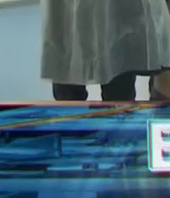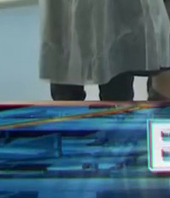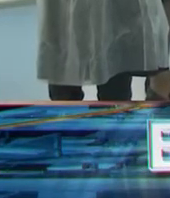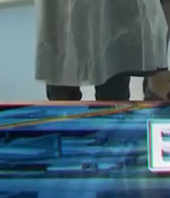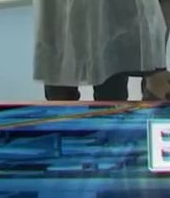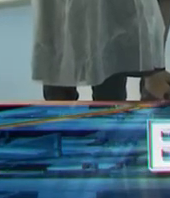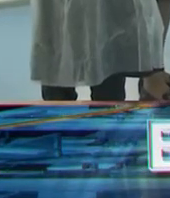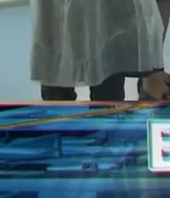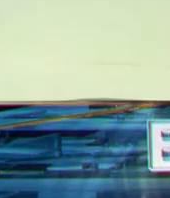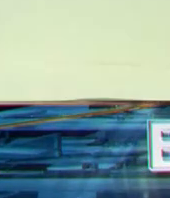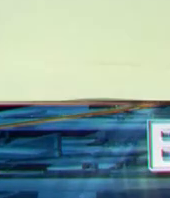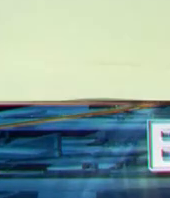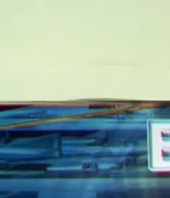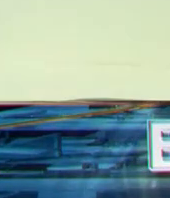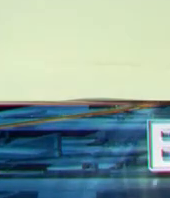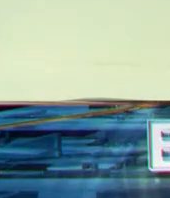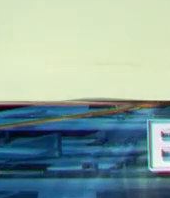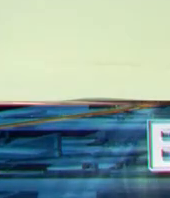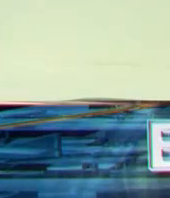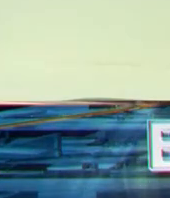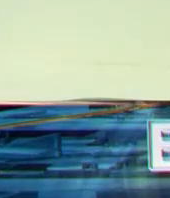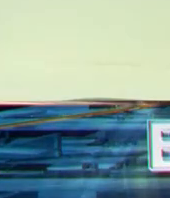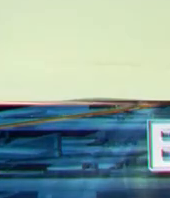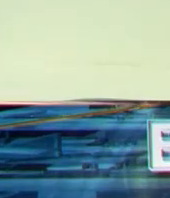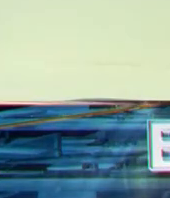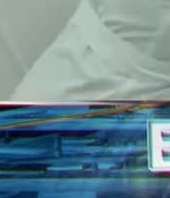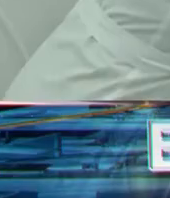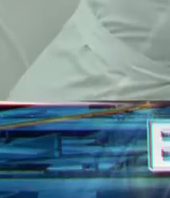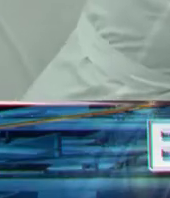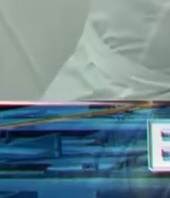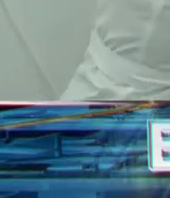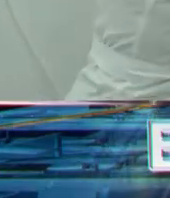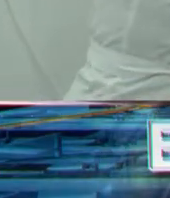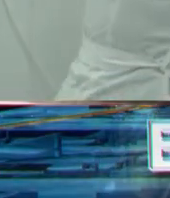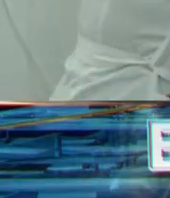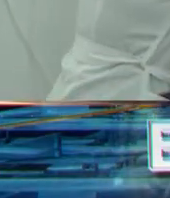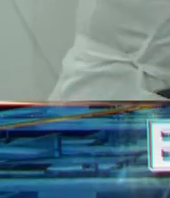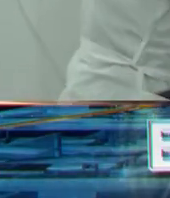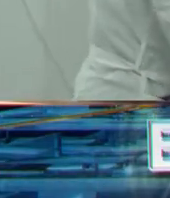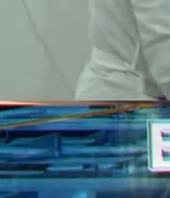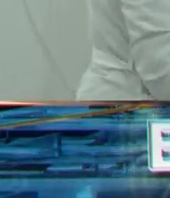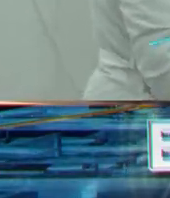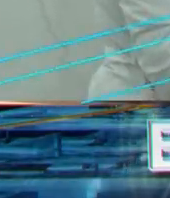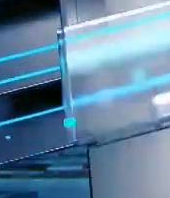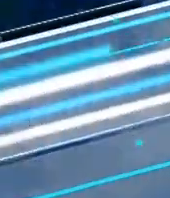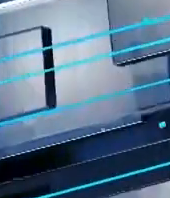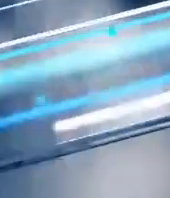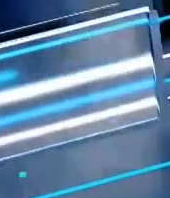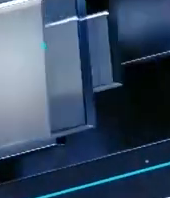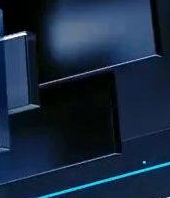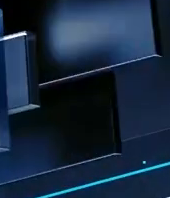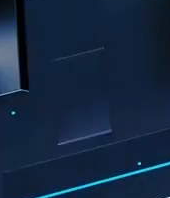Дертті дәл анықтайды. Талдықорғандағы көпсалалы облыстық балалар ауруханасына компьютерлік томограф қойылды.